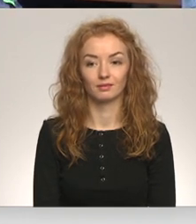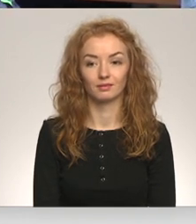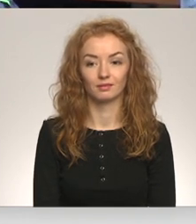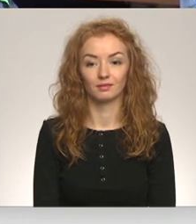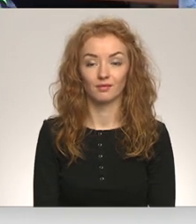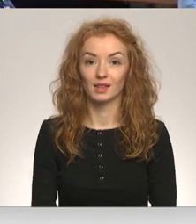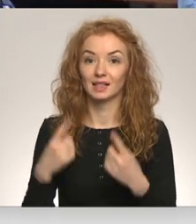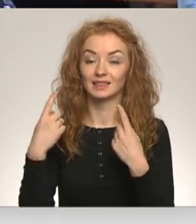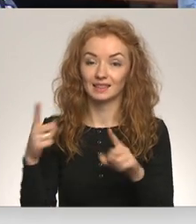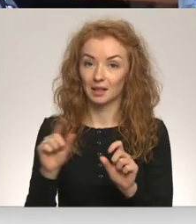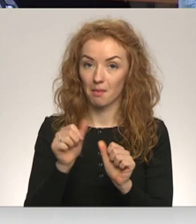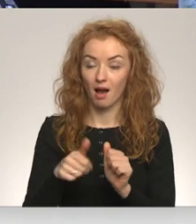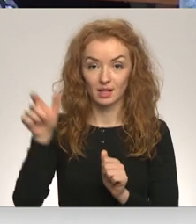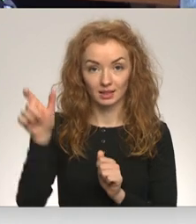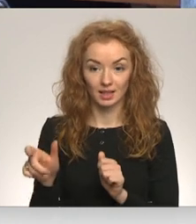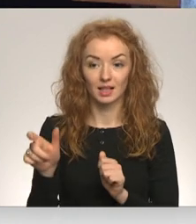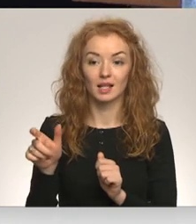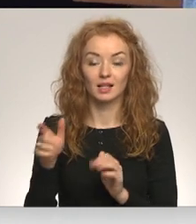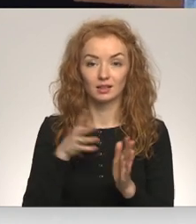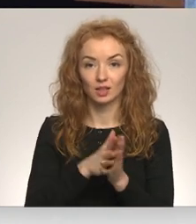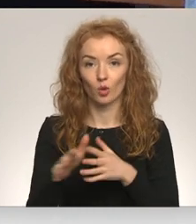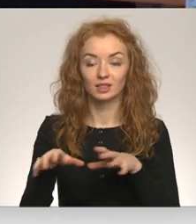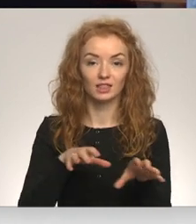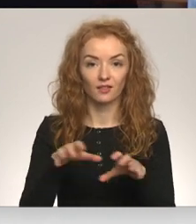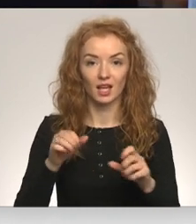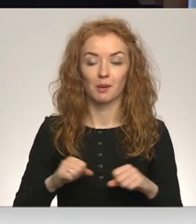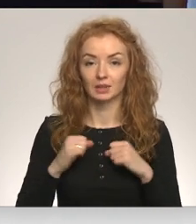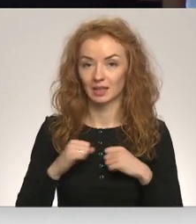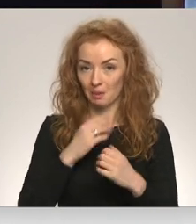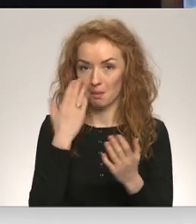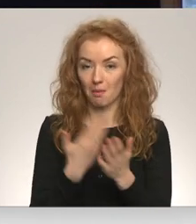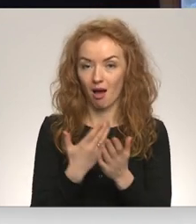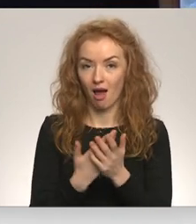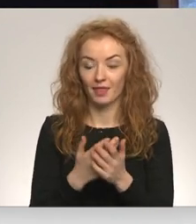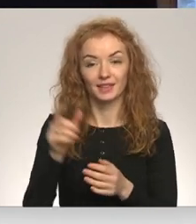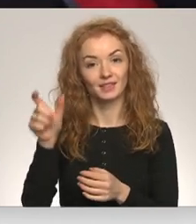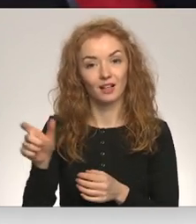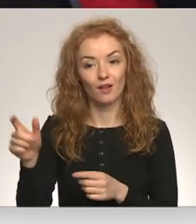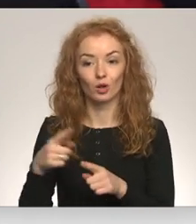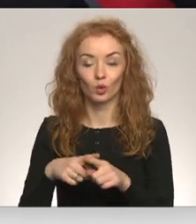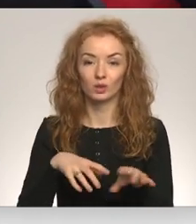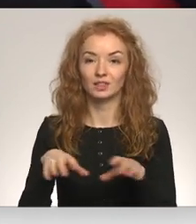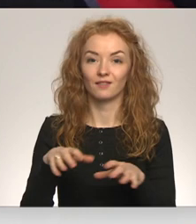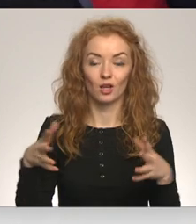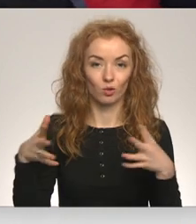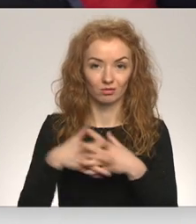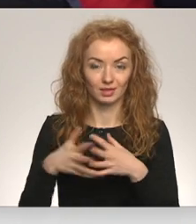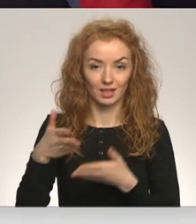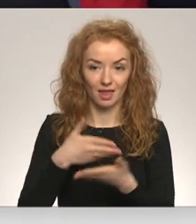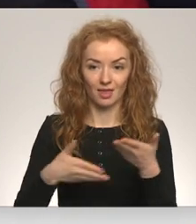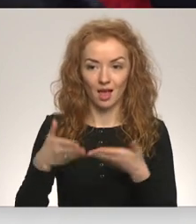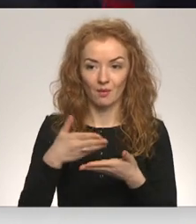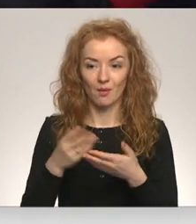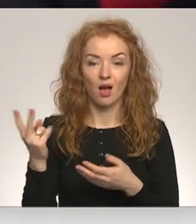Tikmēr citi uzrunātie mākslinieki caur dzīvnieku tēliem centīšoties parādīt cilvēku un dzīvnieku mijiedarbību. Konstantīns